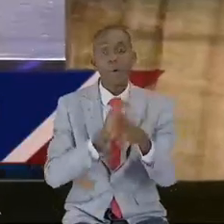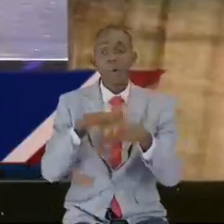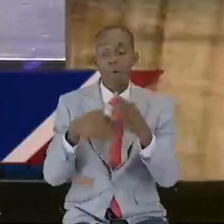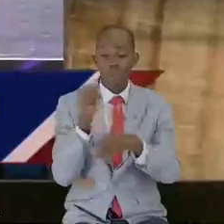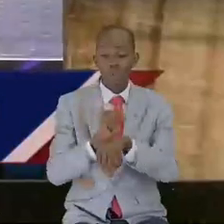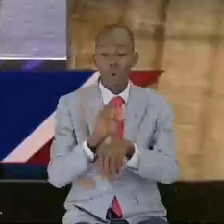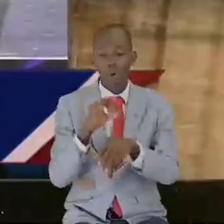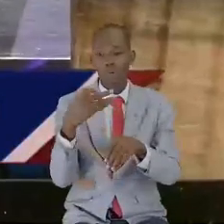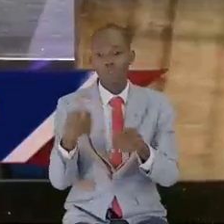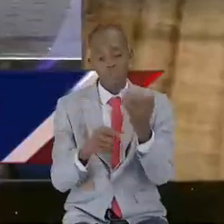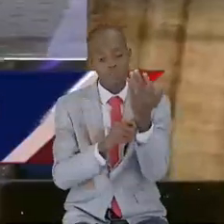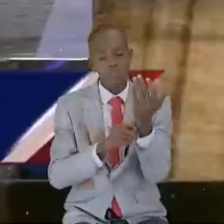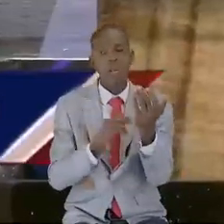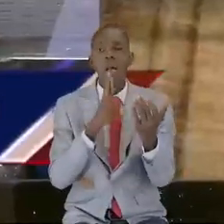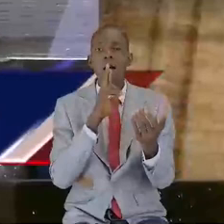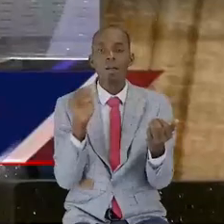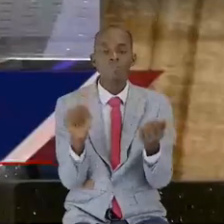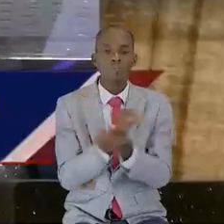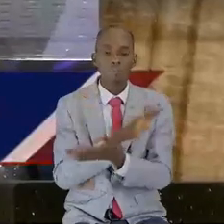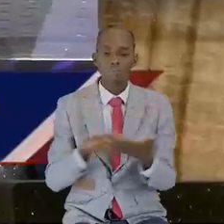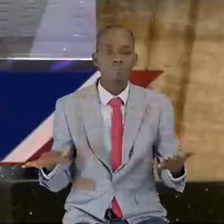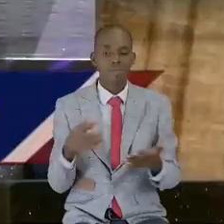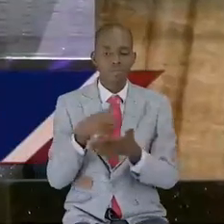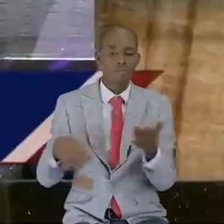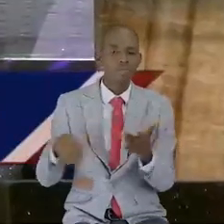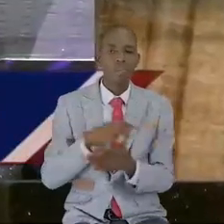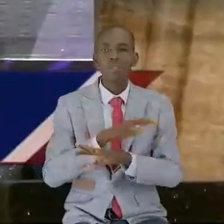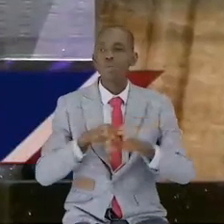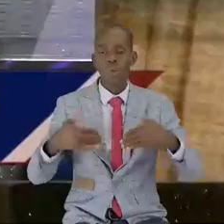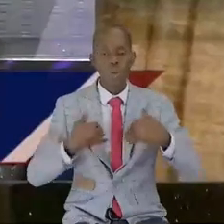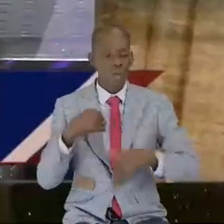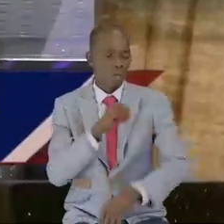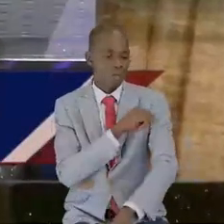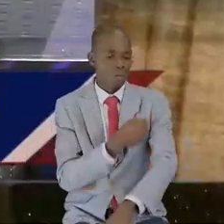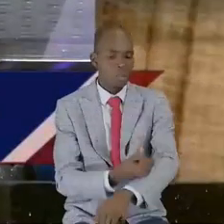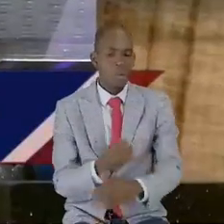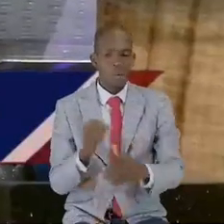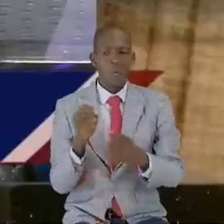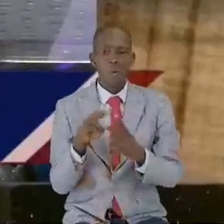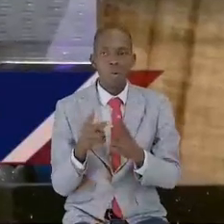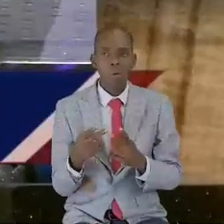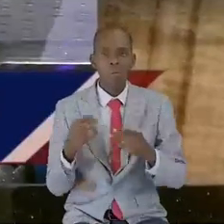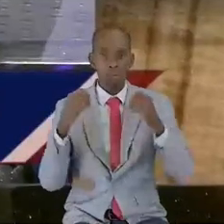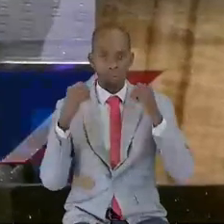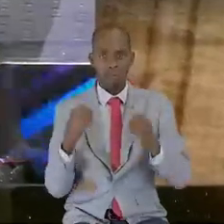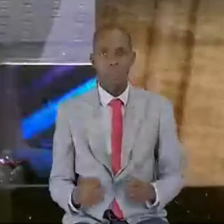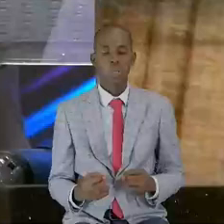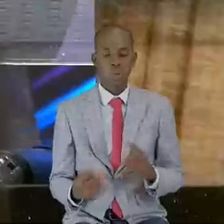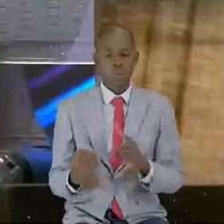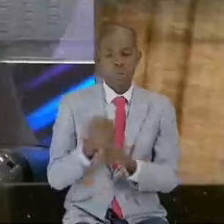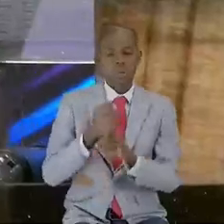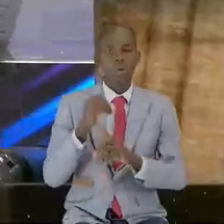annulées. Elles sont paralysées. Et elles n'ont plus d'autorité ou de pouvoir ou d'emprise sur